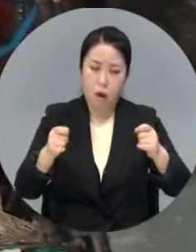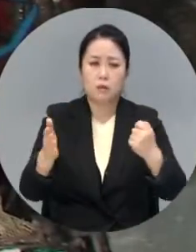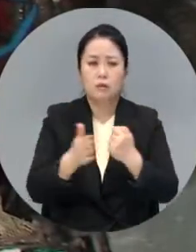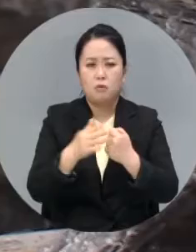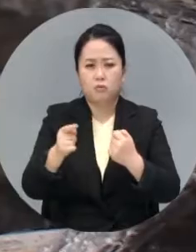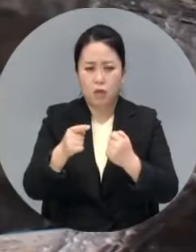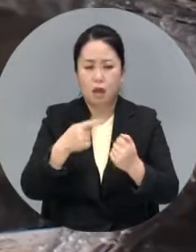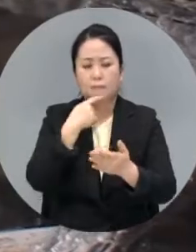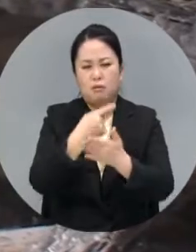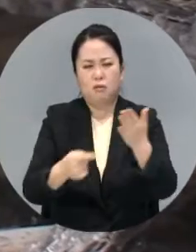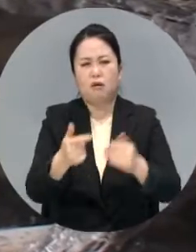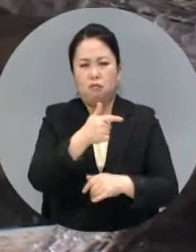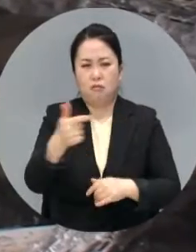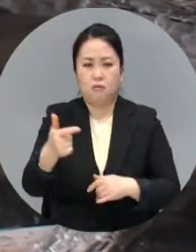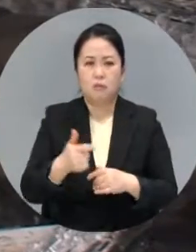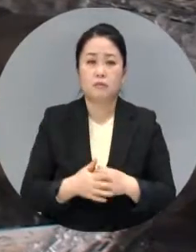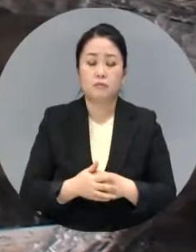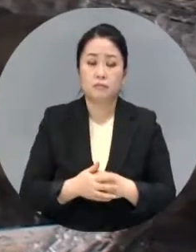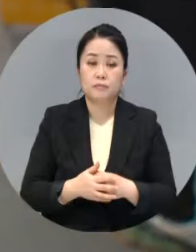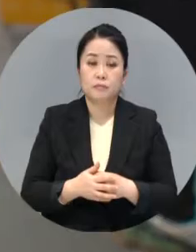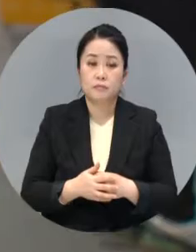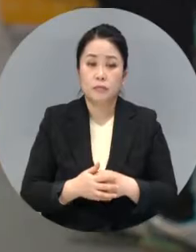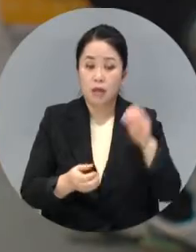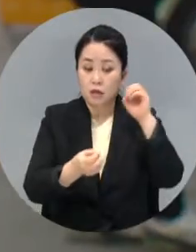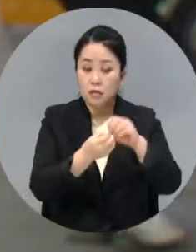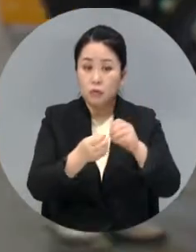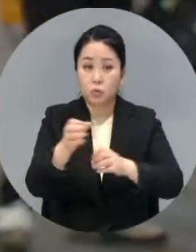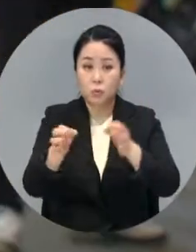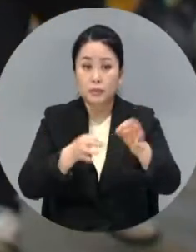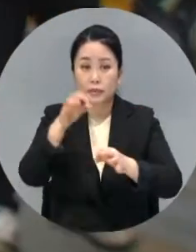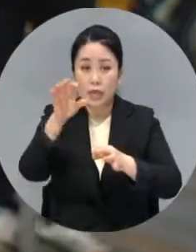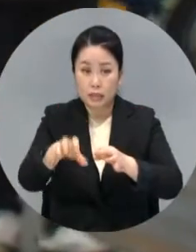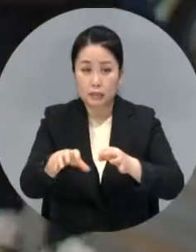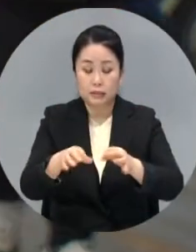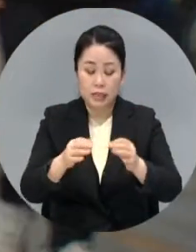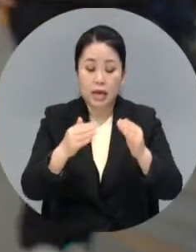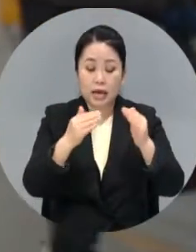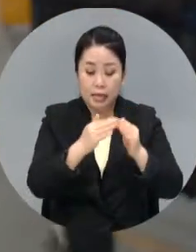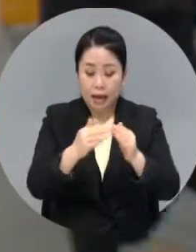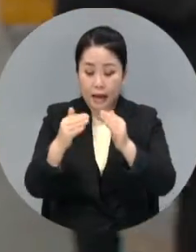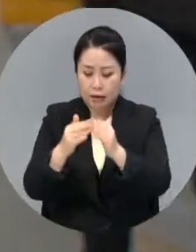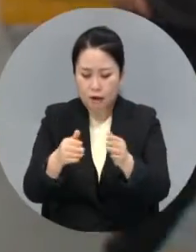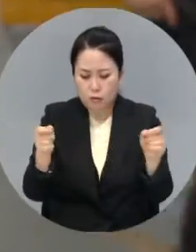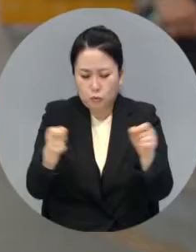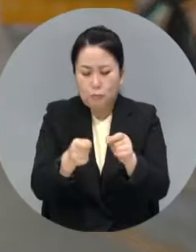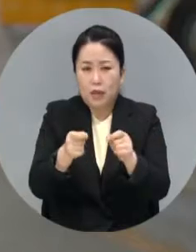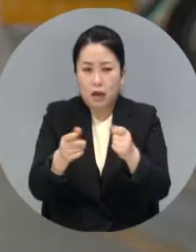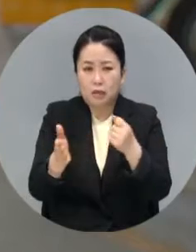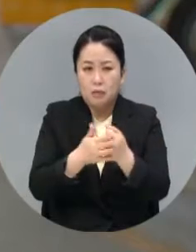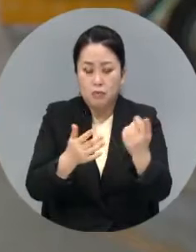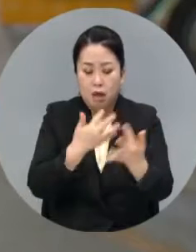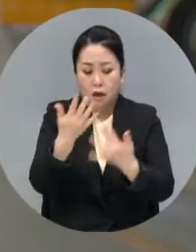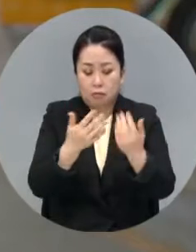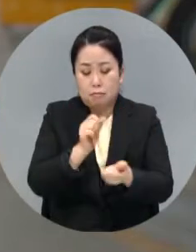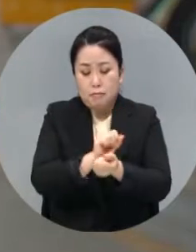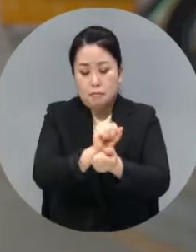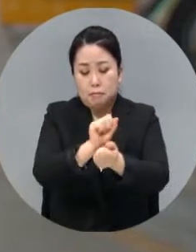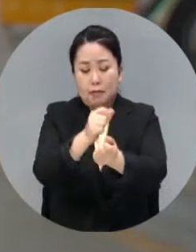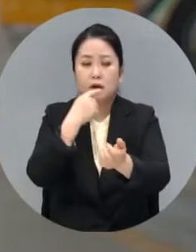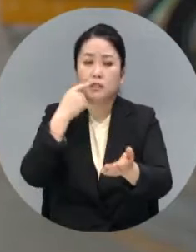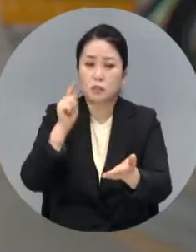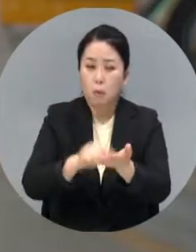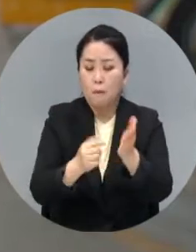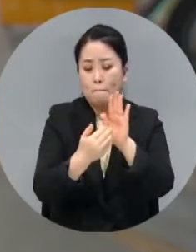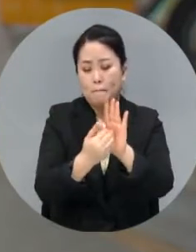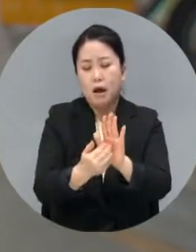컸던 것으로 추정됩니다 전통 시장은 전포 간의 거리가 좁아 불이 옮겨지기 쉽고 불을 막기 어려워